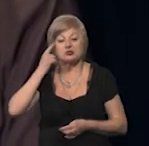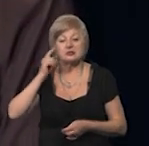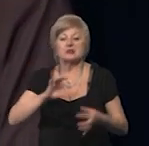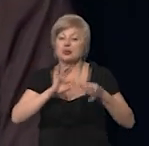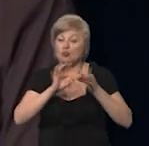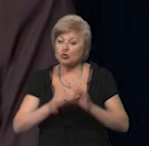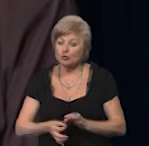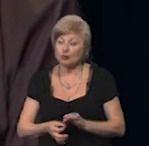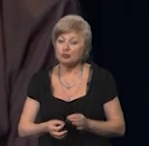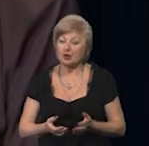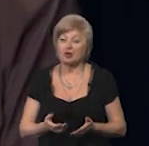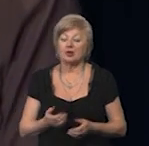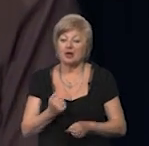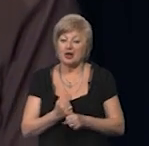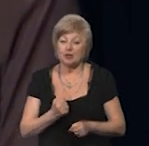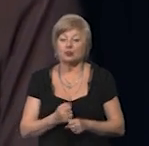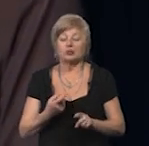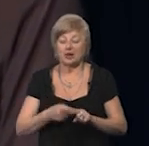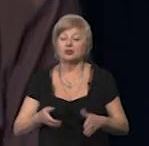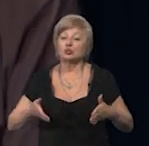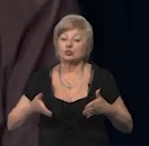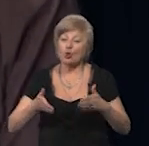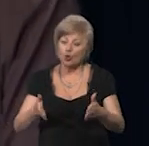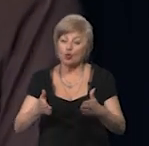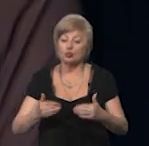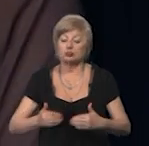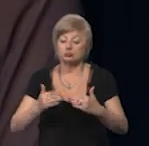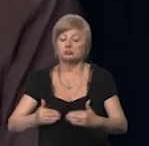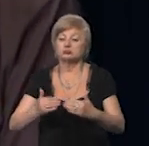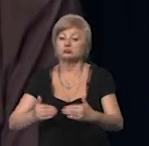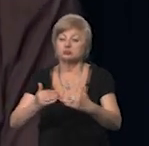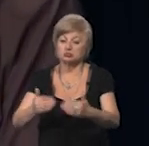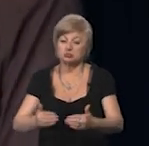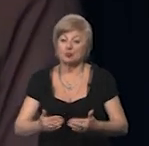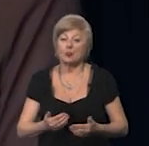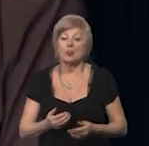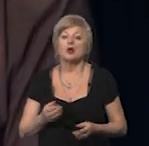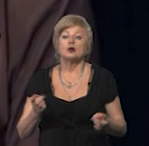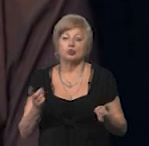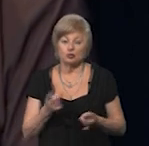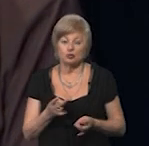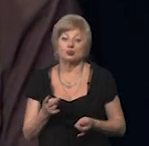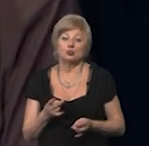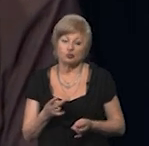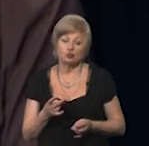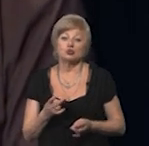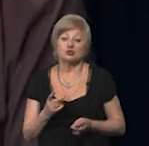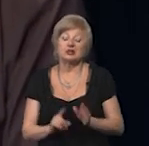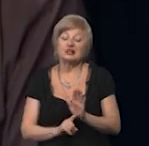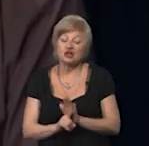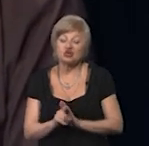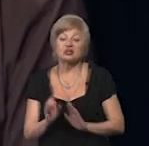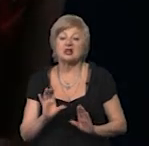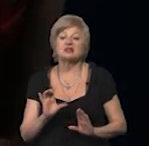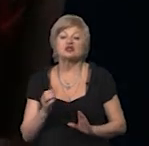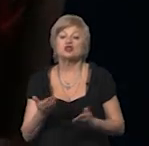так, але от приблизний шлях, так само, як і в музиці, і в тайдзі. Треба з чого? Да, треба з чогось починати.